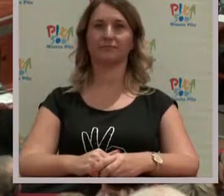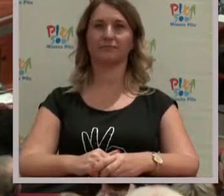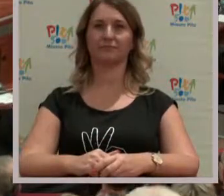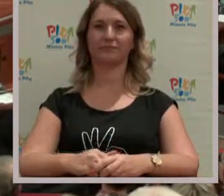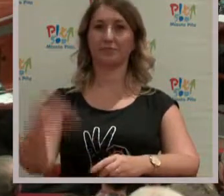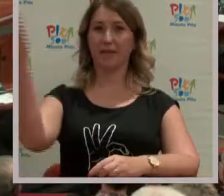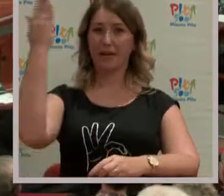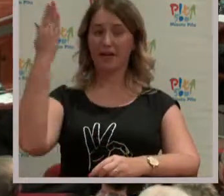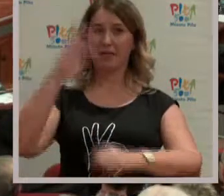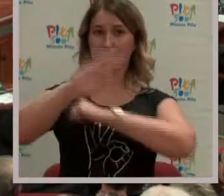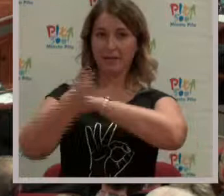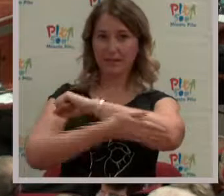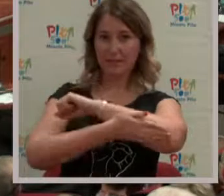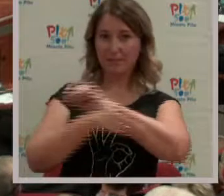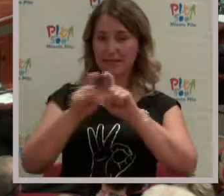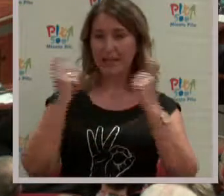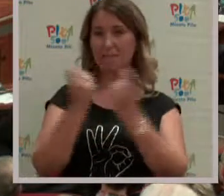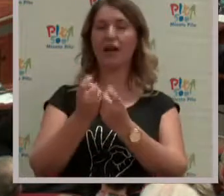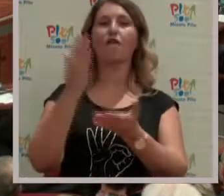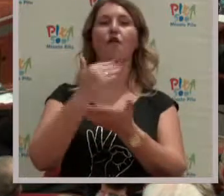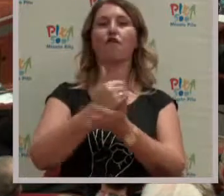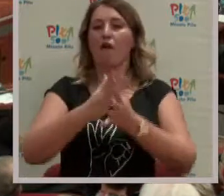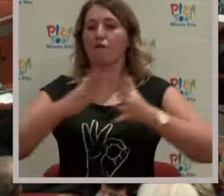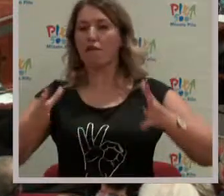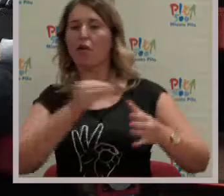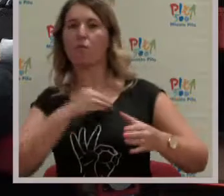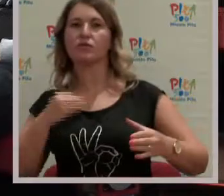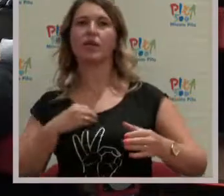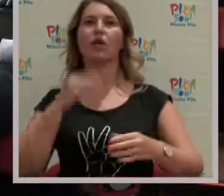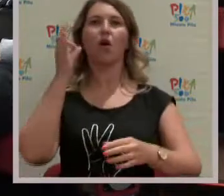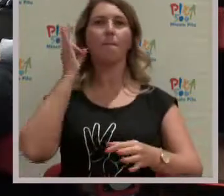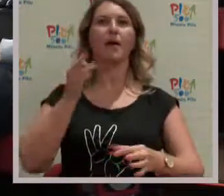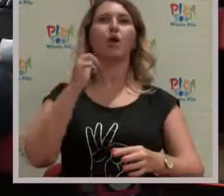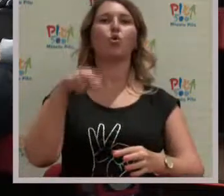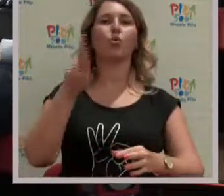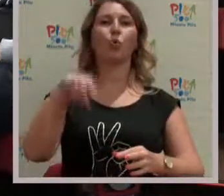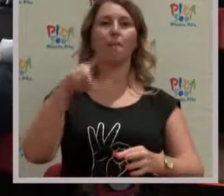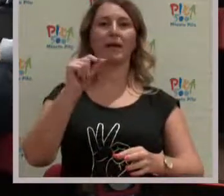Witam wiceprzewodniczącą Sejmiku Województwa Wielkopolskiego panią dr Mirosławę Rutkowską-Kurupkę.